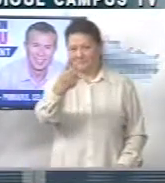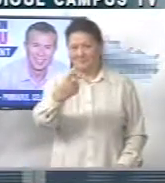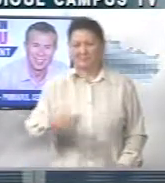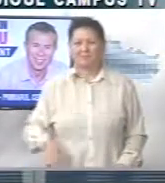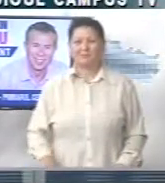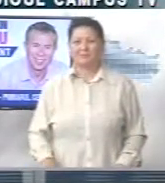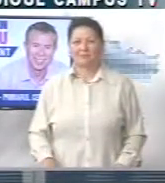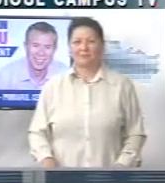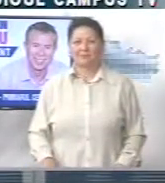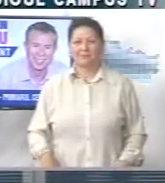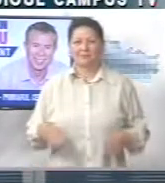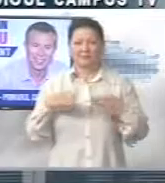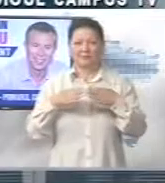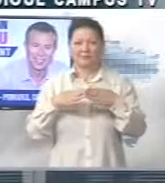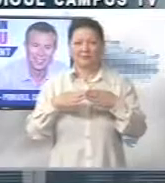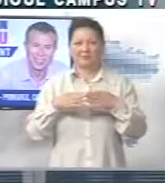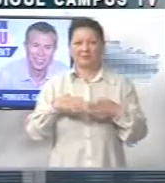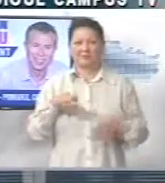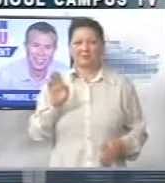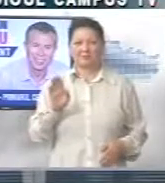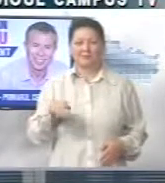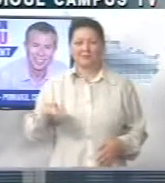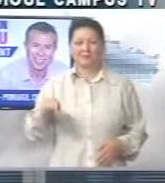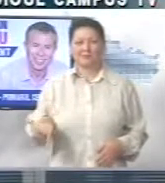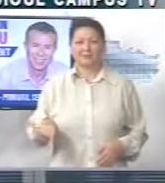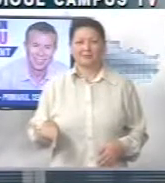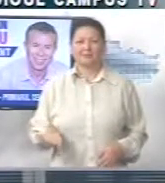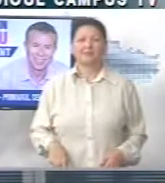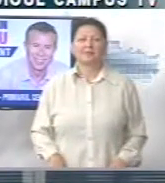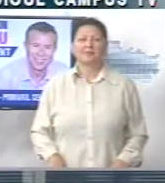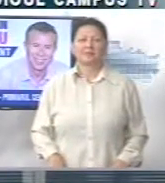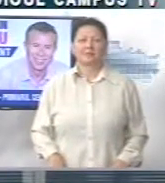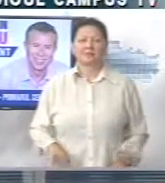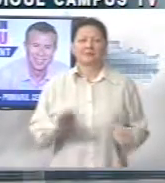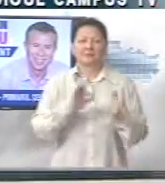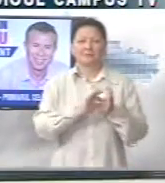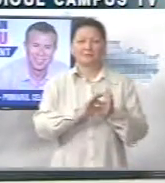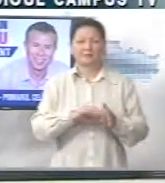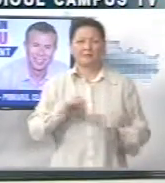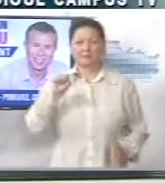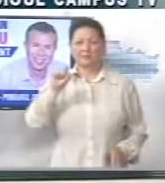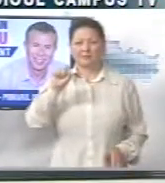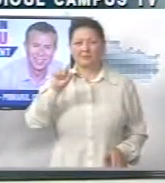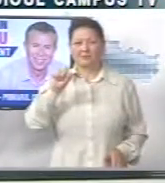colțul din dreapta jos mă găsiți la poziția numărul 12.